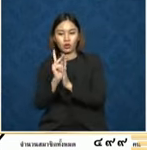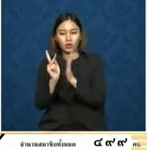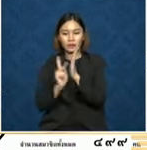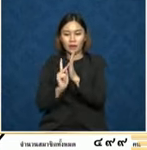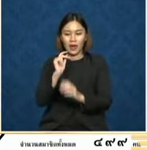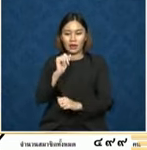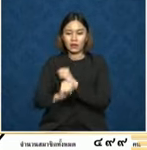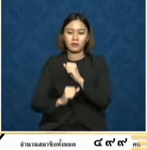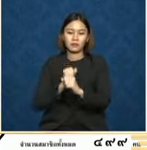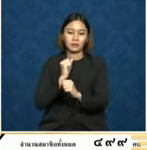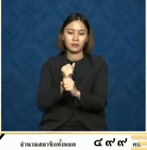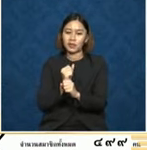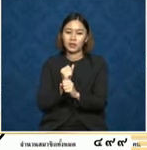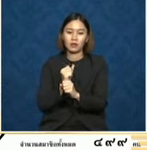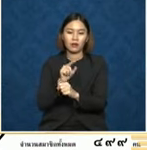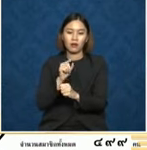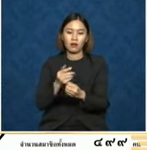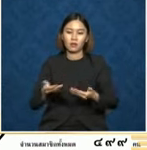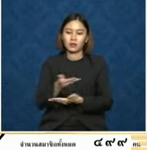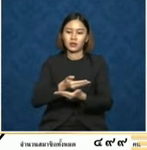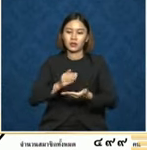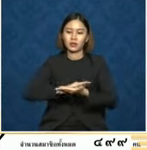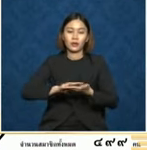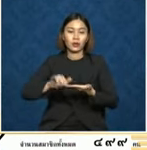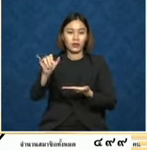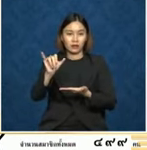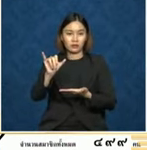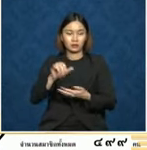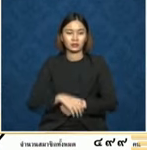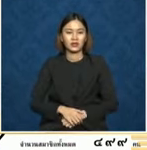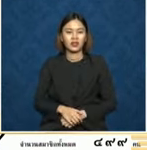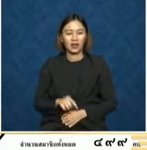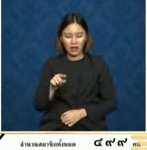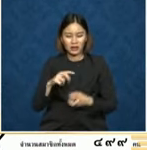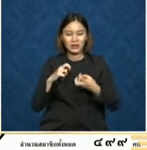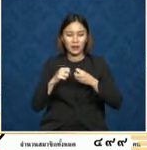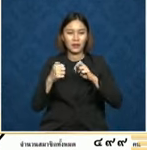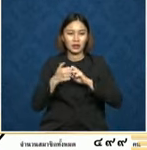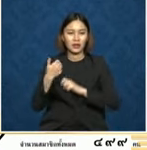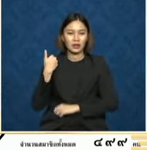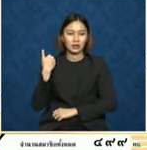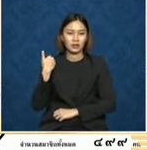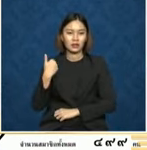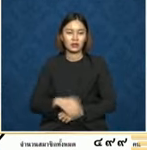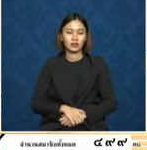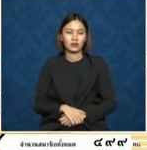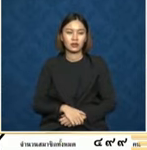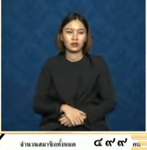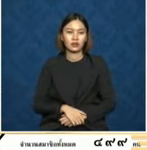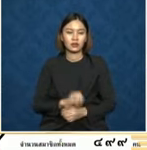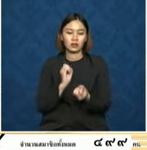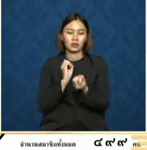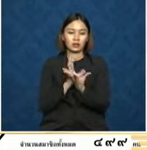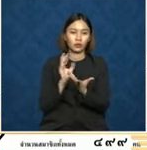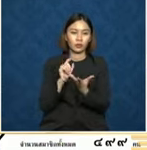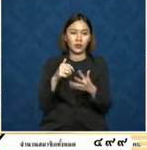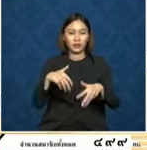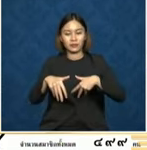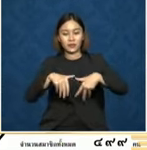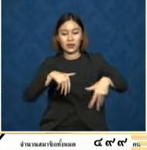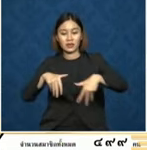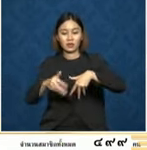ำปียังพิจารณาไม่ได้นั่นคือเป็นปัญหาและทำให้พี่น้องประชาชนของ